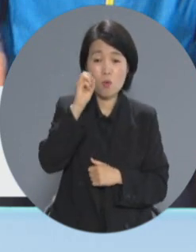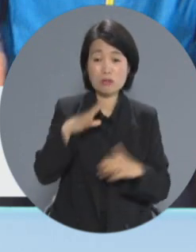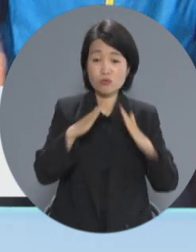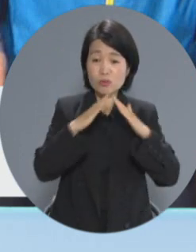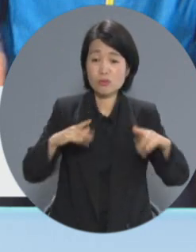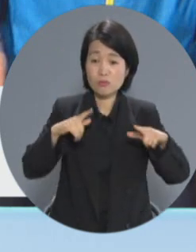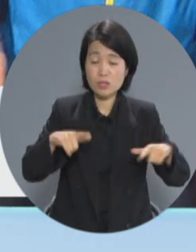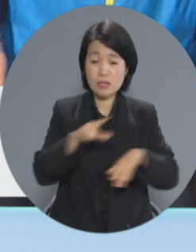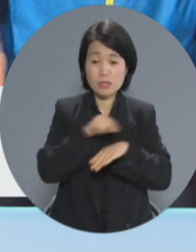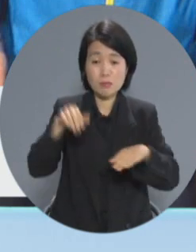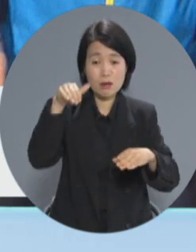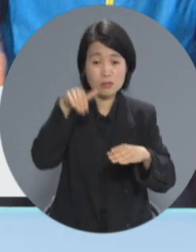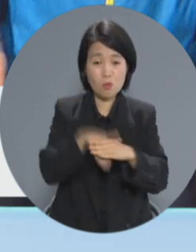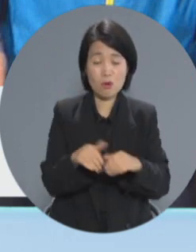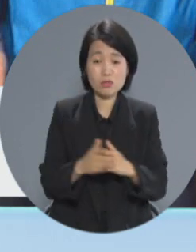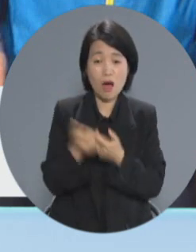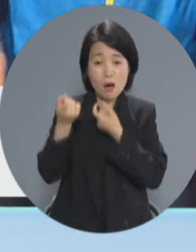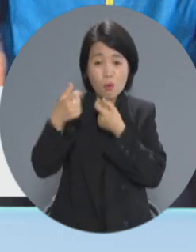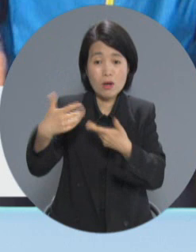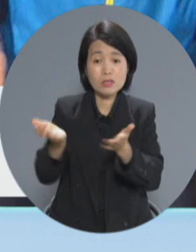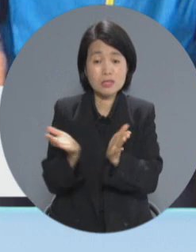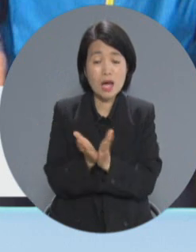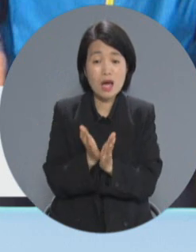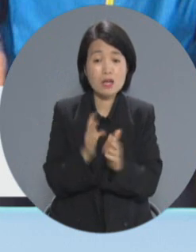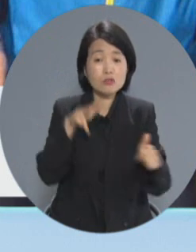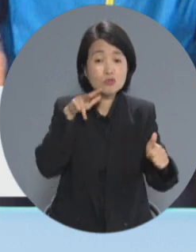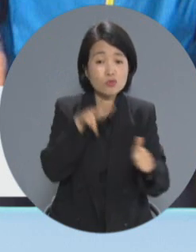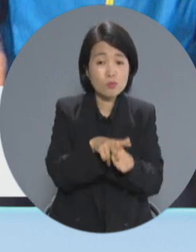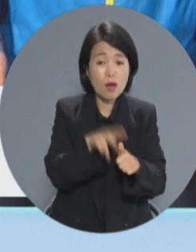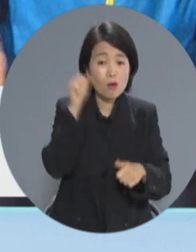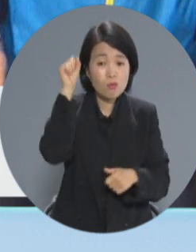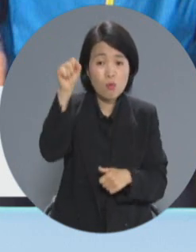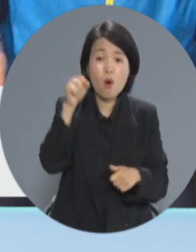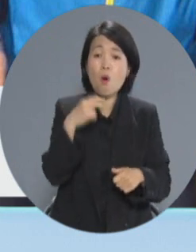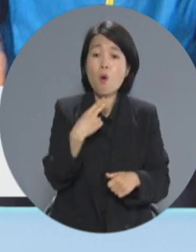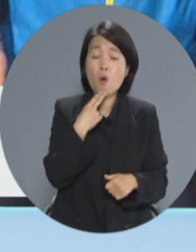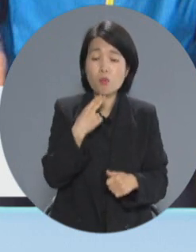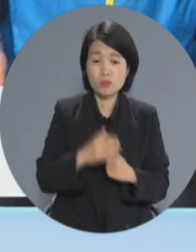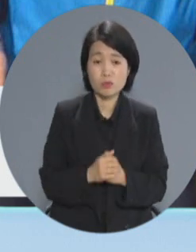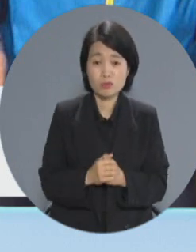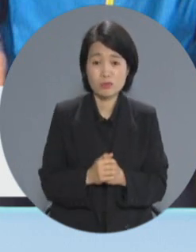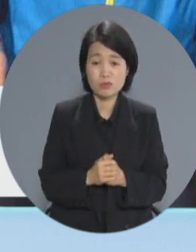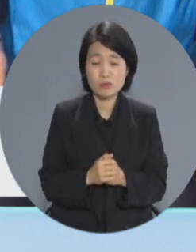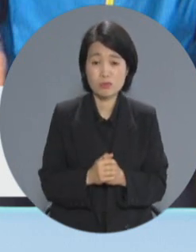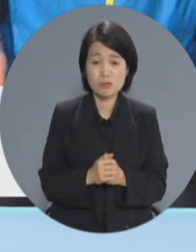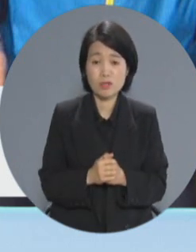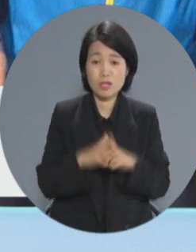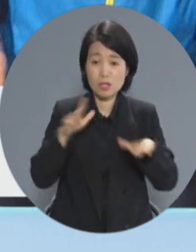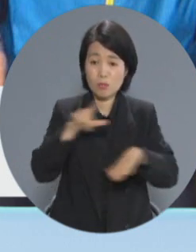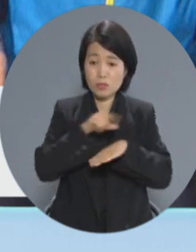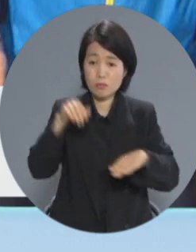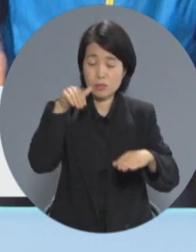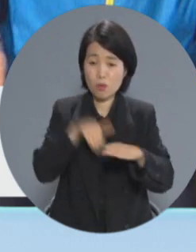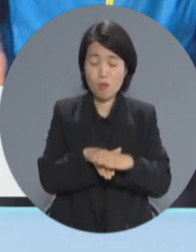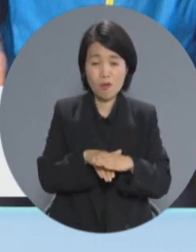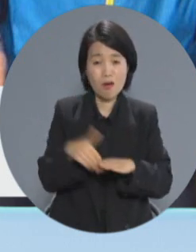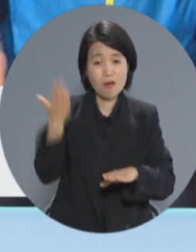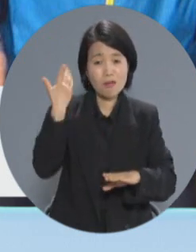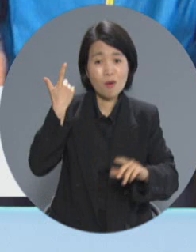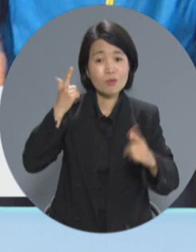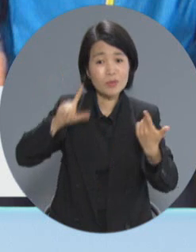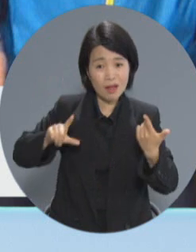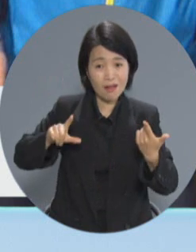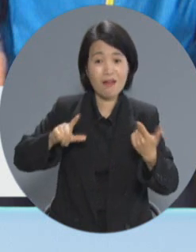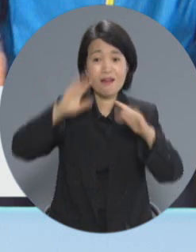전남 지역 지방선거에서는 보수정당에서 출마한 후보들을 많이 보기 힘들었는데 이번 지방선거에서는 상황이